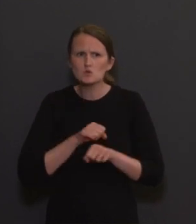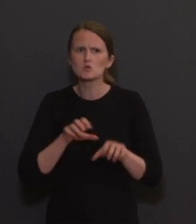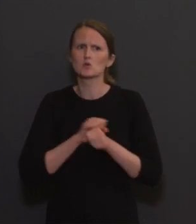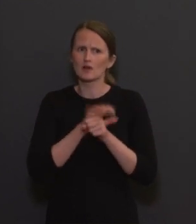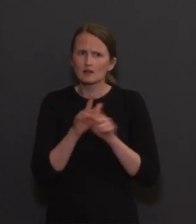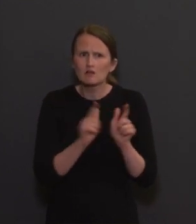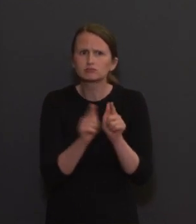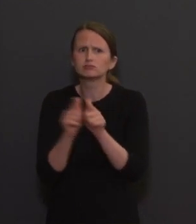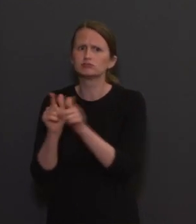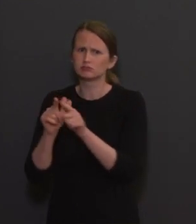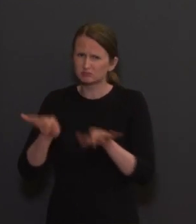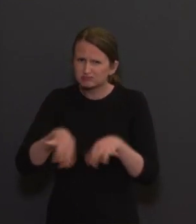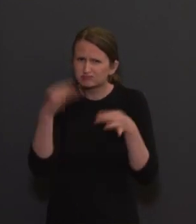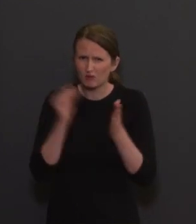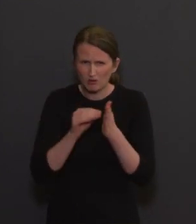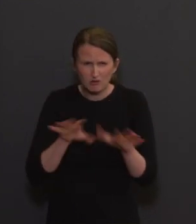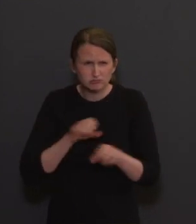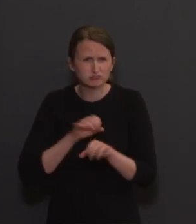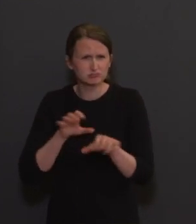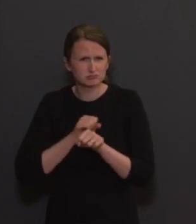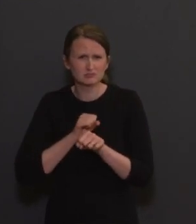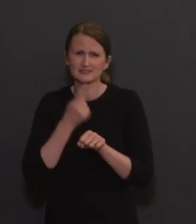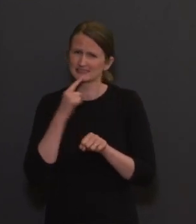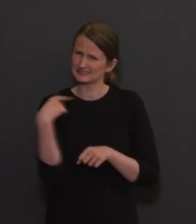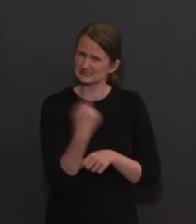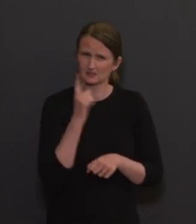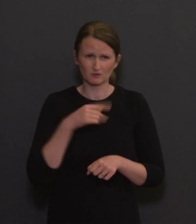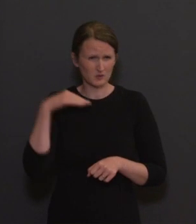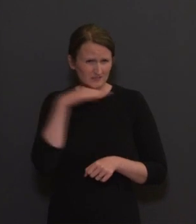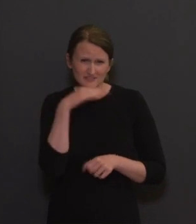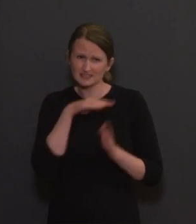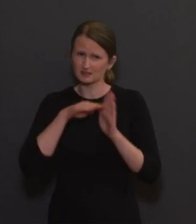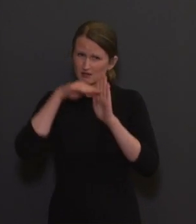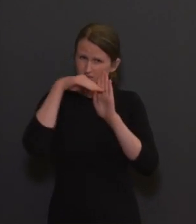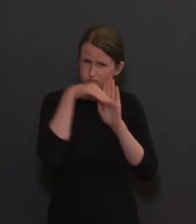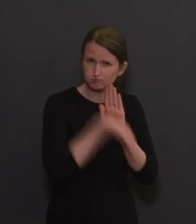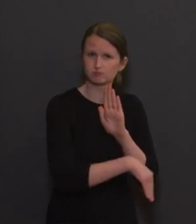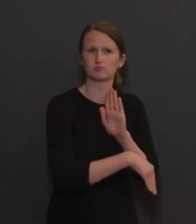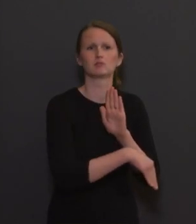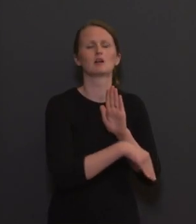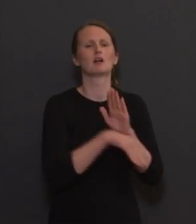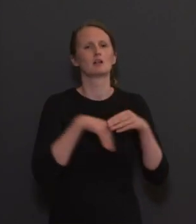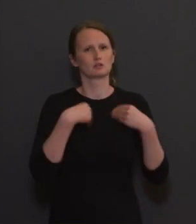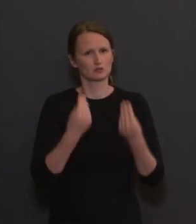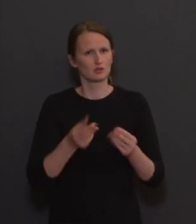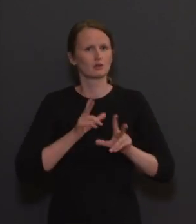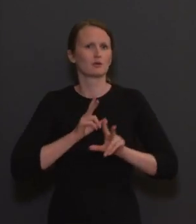faudra encore descendre sérieusement avant de se retrouver dans des zones plus calmes et dans des zones moins